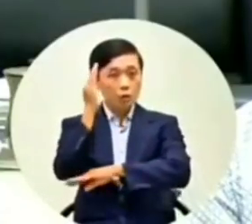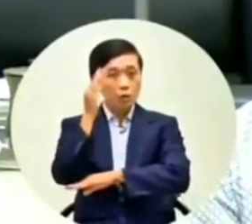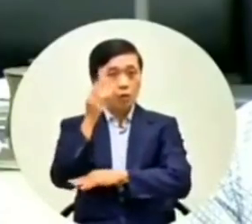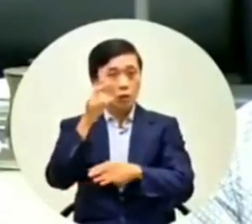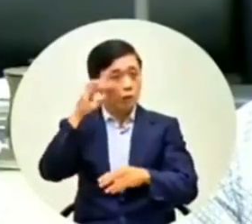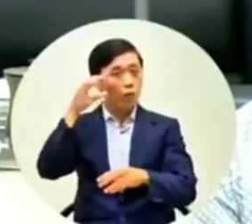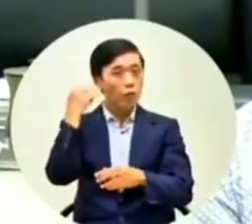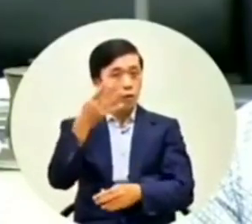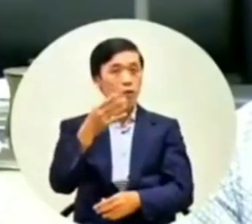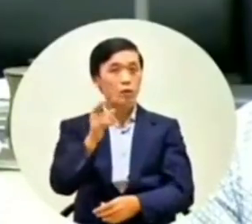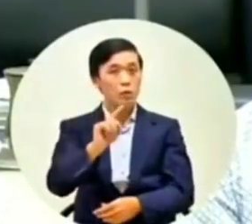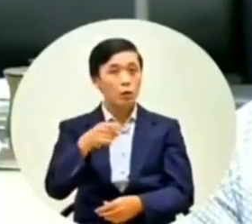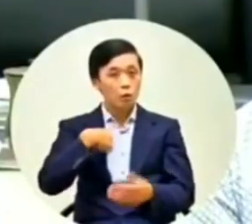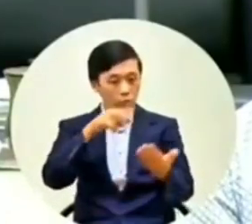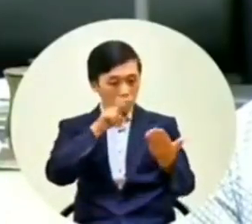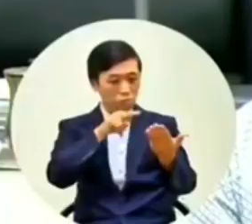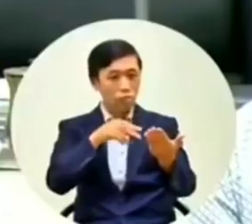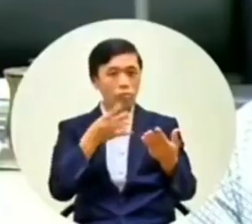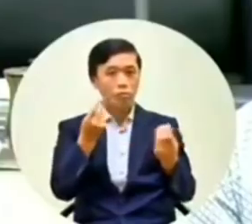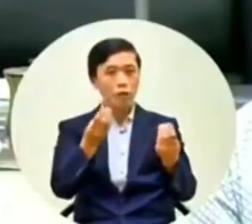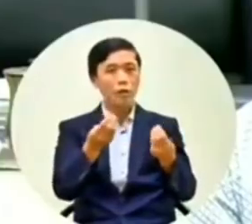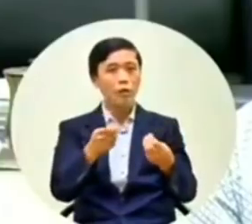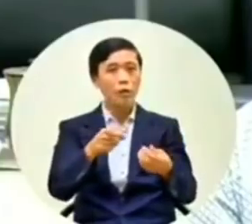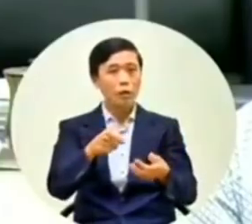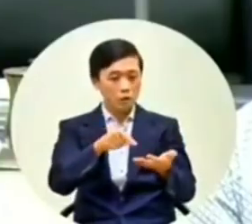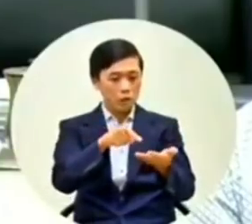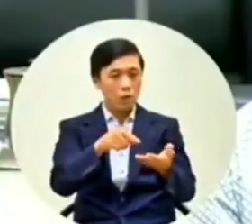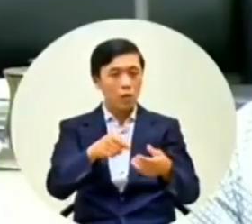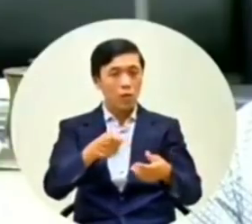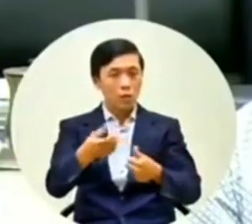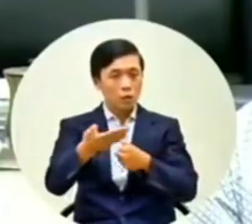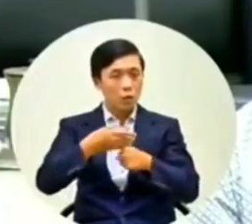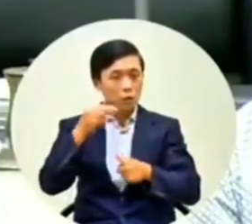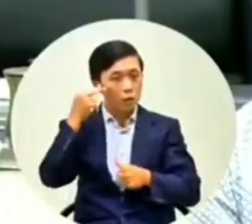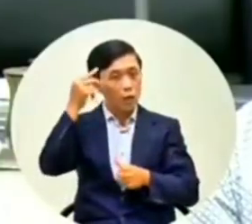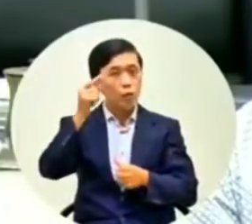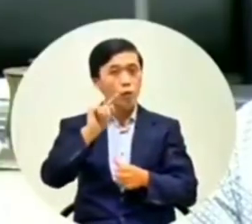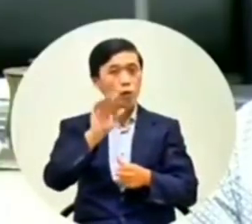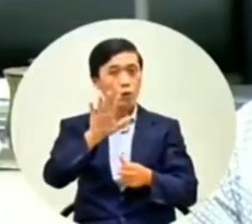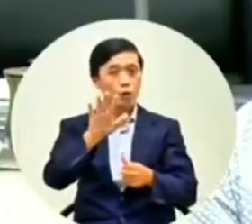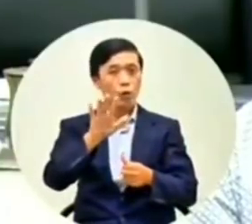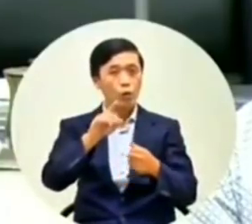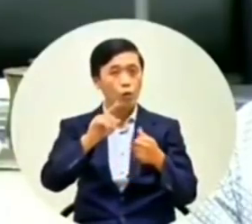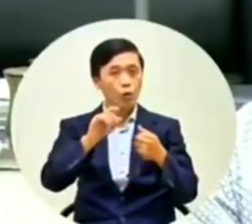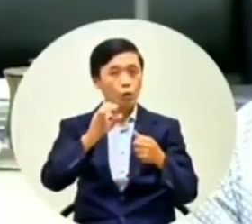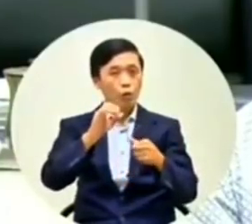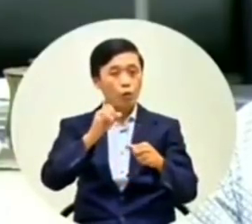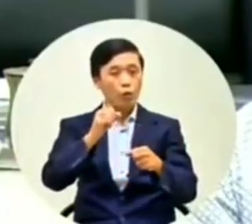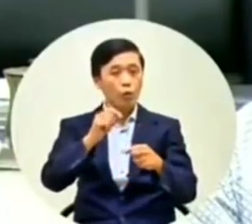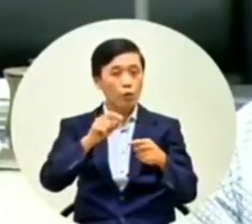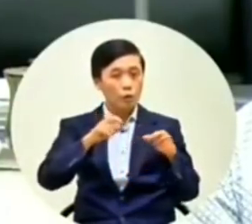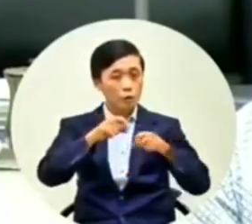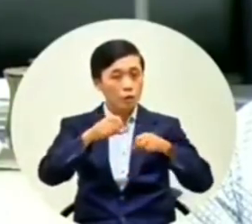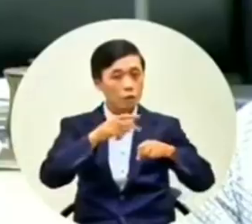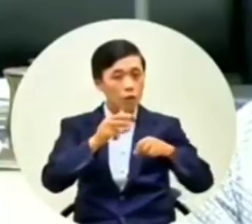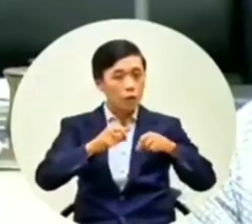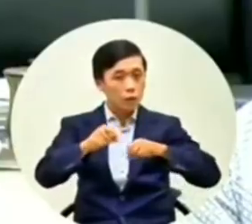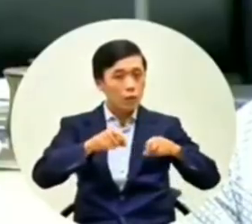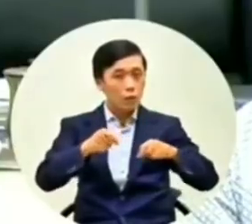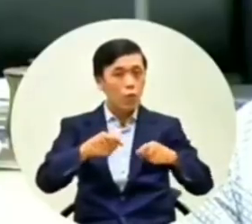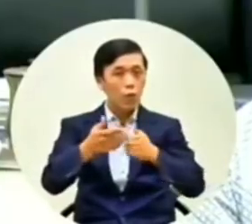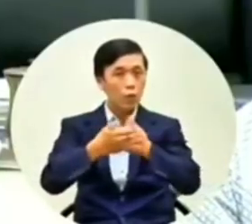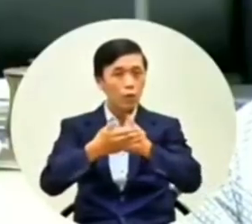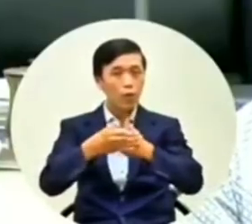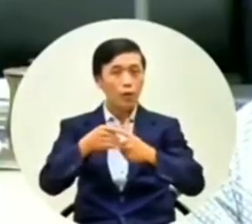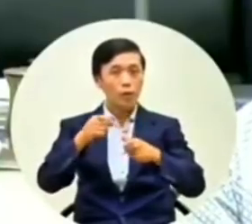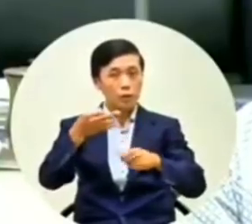创新，我也没有看到提出有任何让我感觉呢，有办法呢，去做我们这个任何的一些财